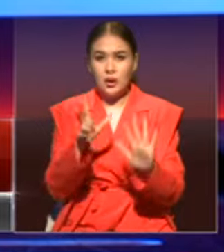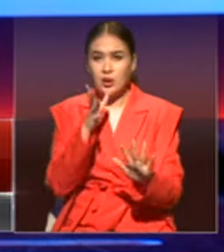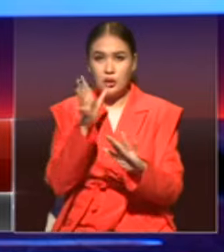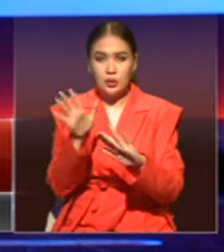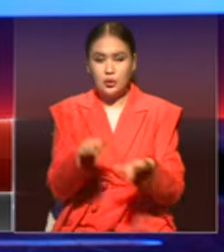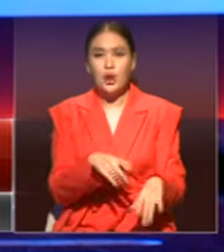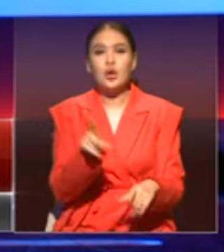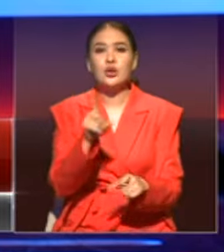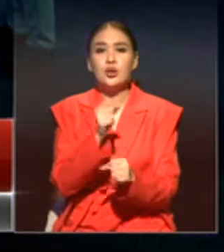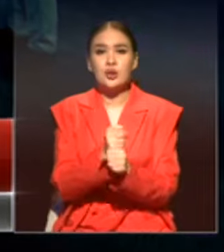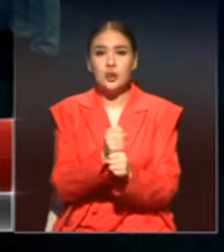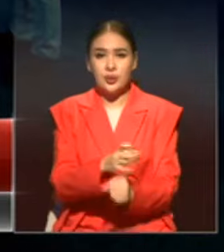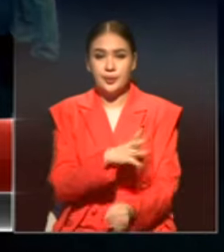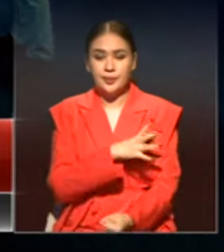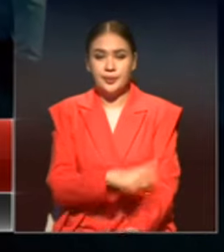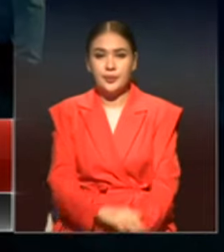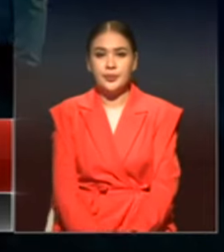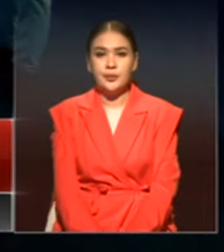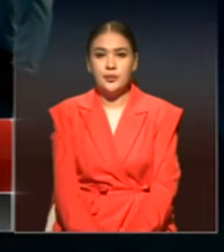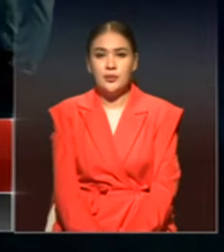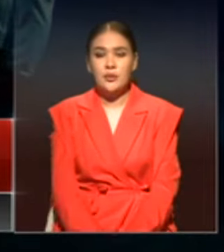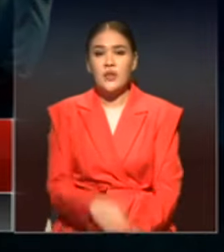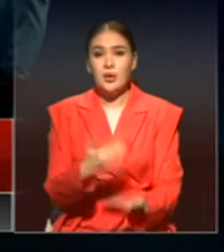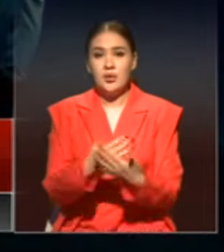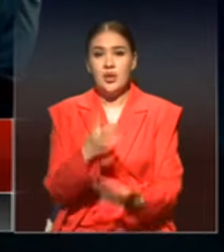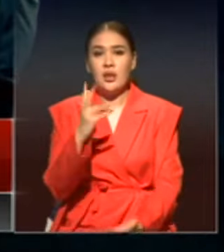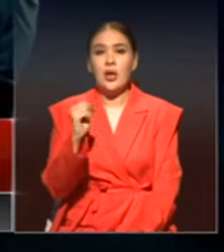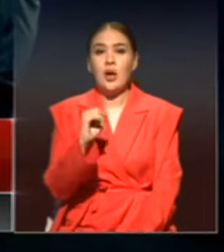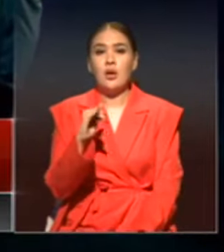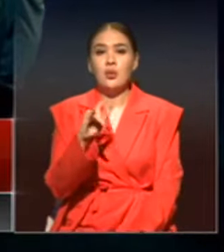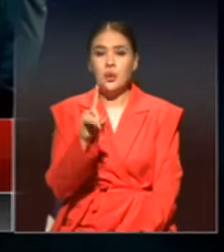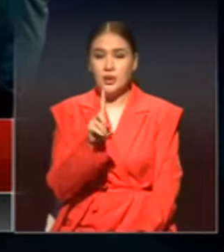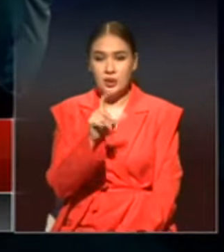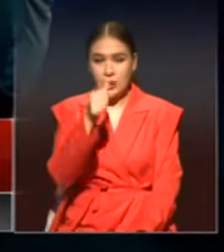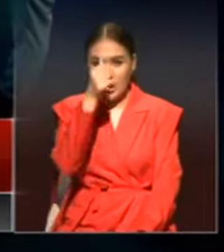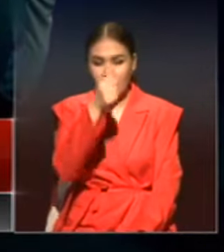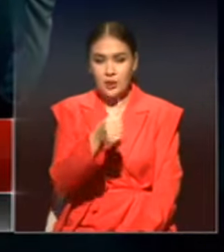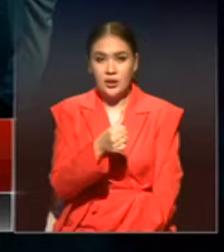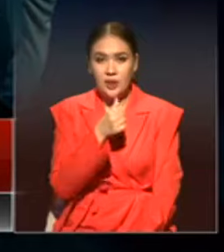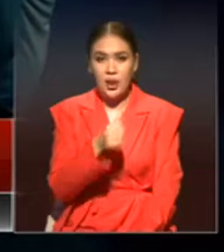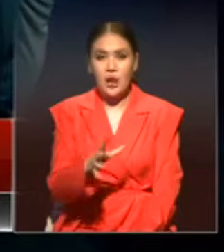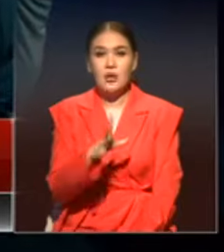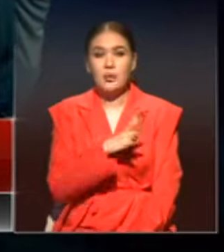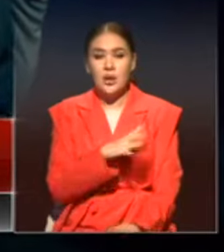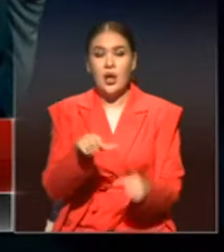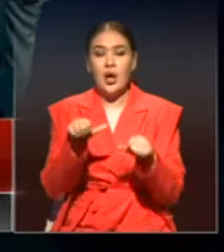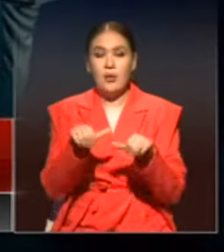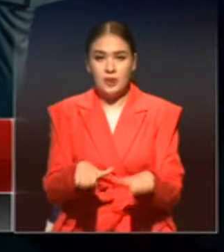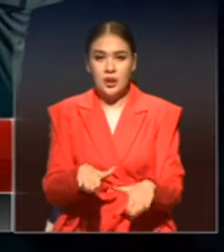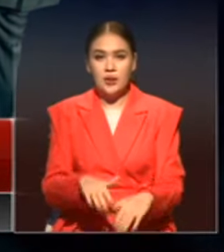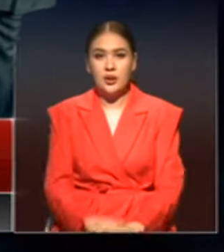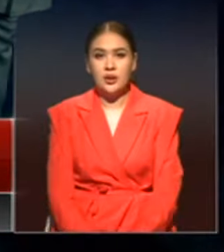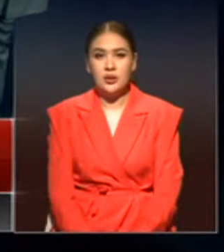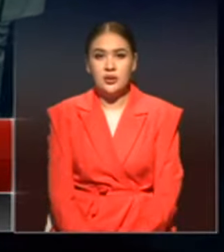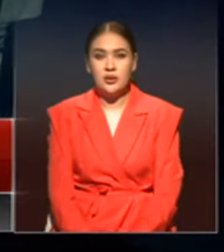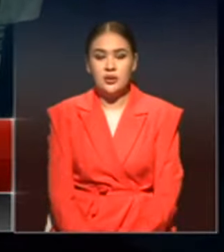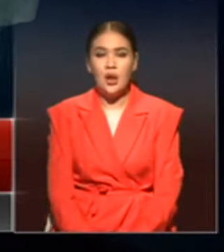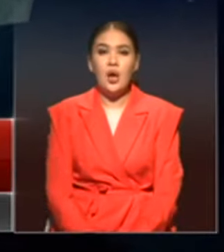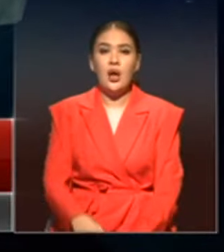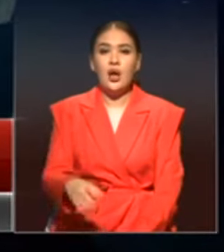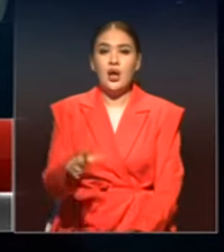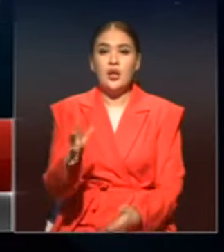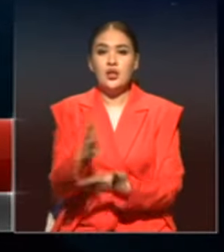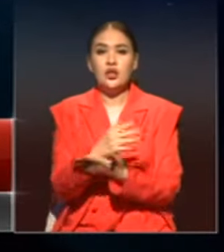істелді? Мәселе былай, наурыз айында жариялаған болатынбыз. Бұндай механизм қабылданды. Жасыл дамуда